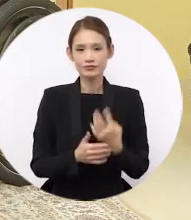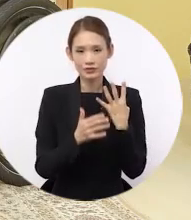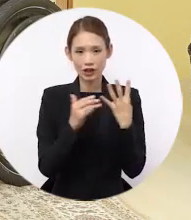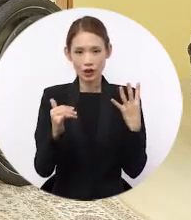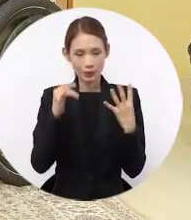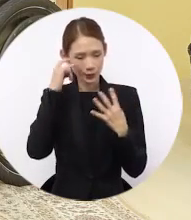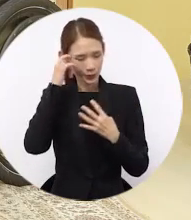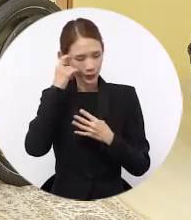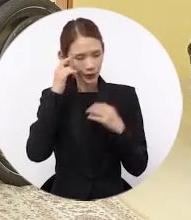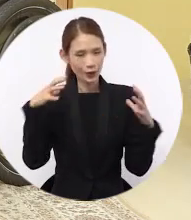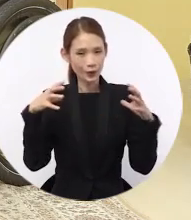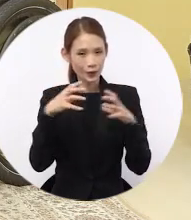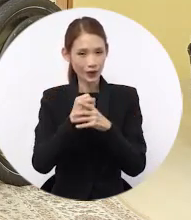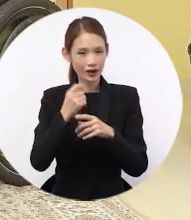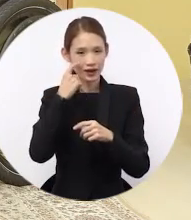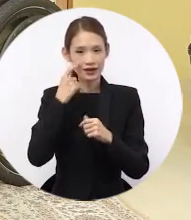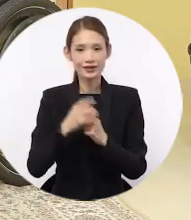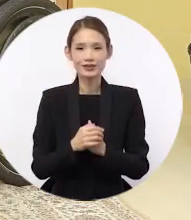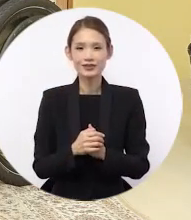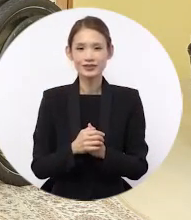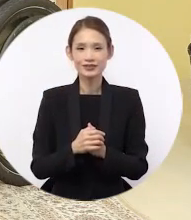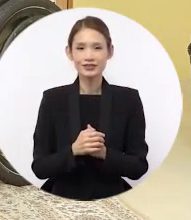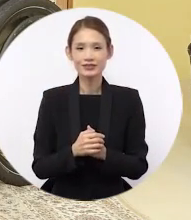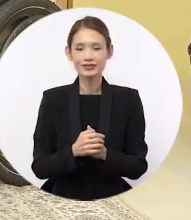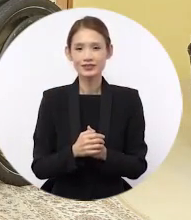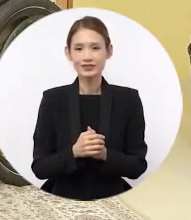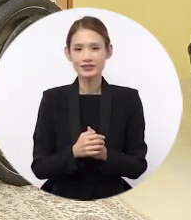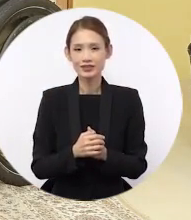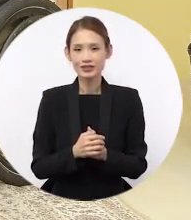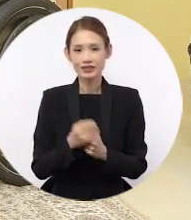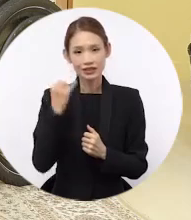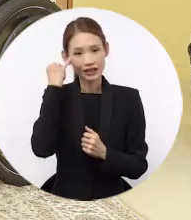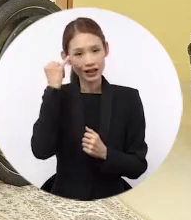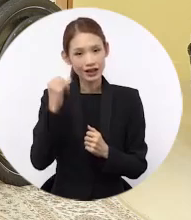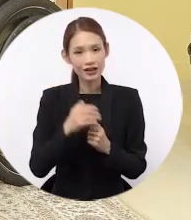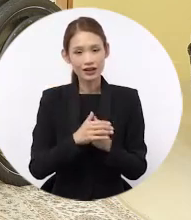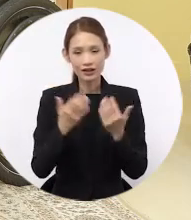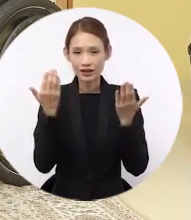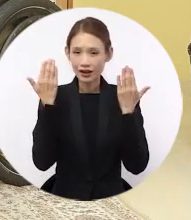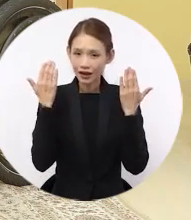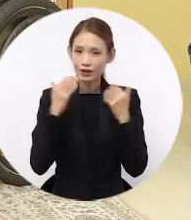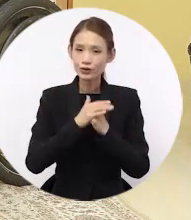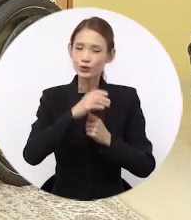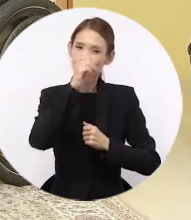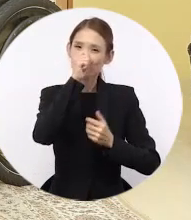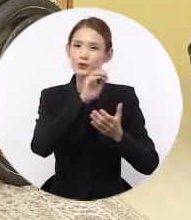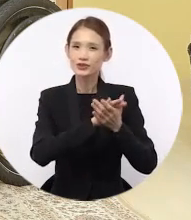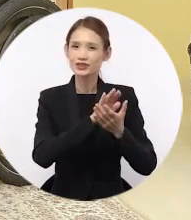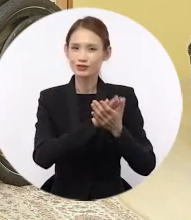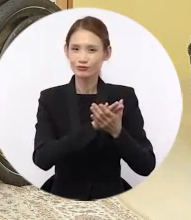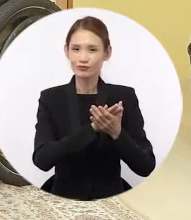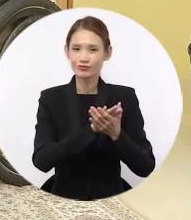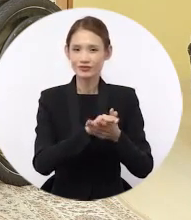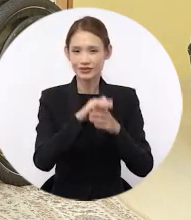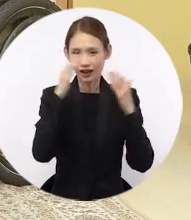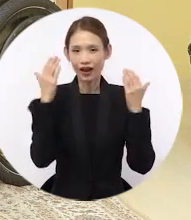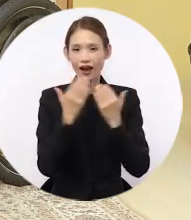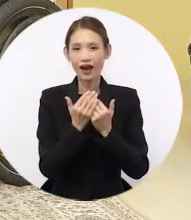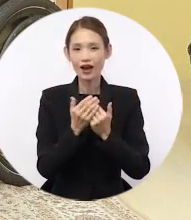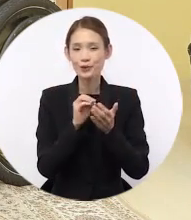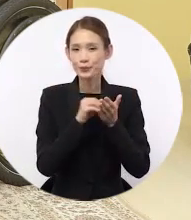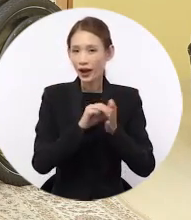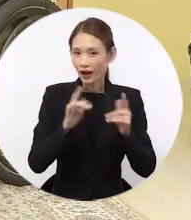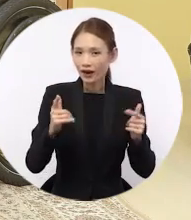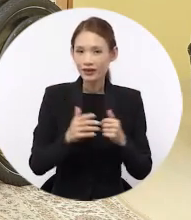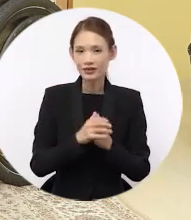우리 넷이 한번 의견 한번 내볼까요? 뭐가 대안이 될 수 있을까? 하나 뭔가 이게 학교가 좋은 친구라고 모든 학교가